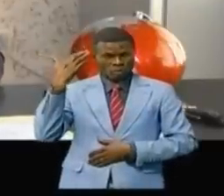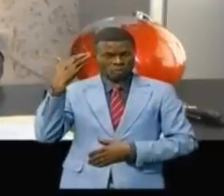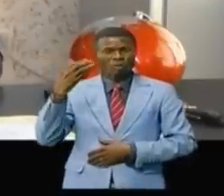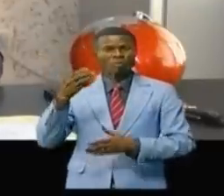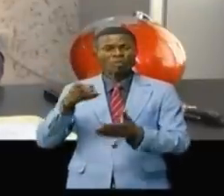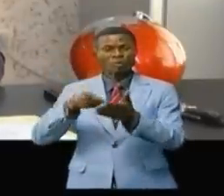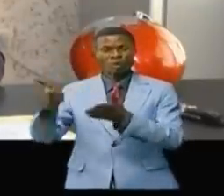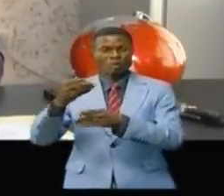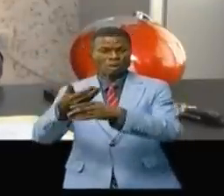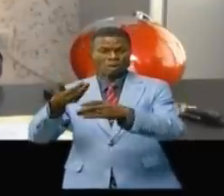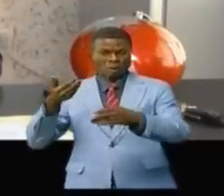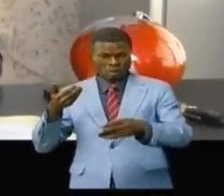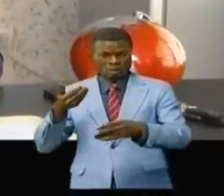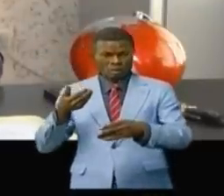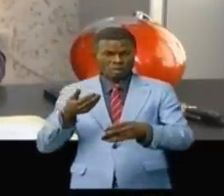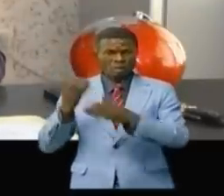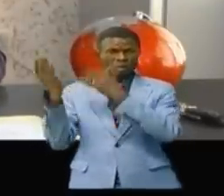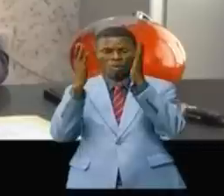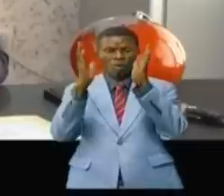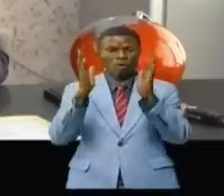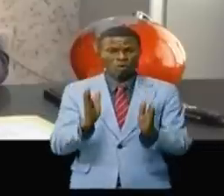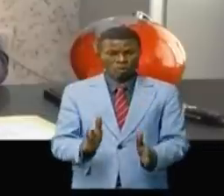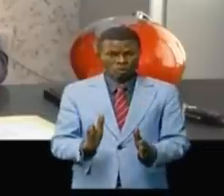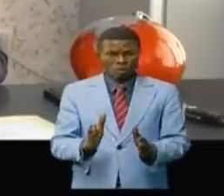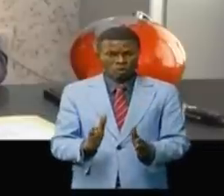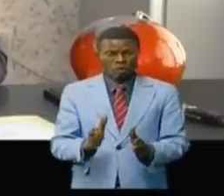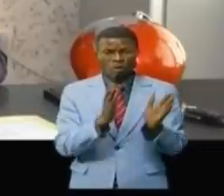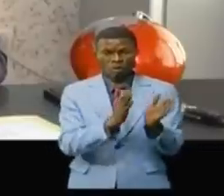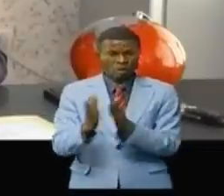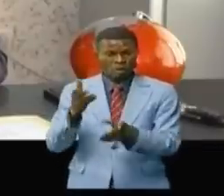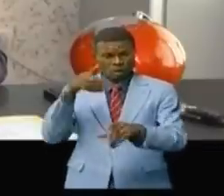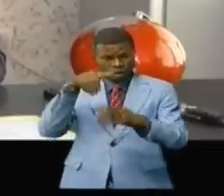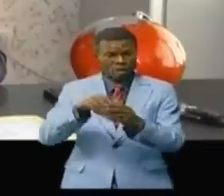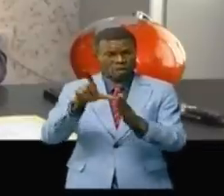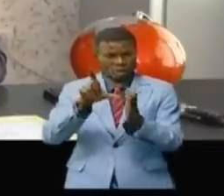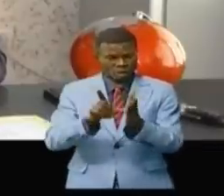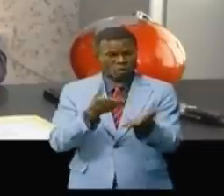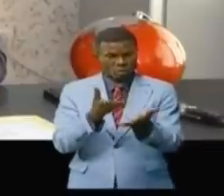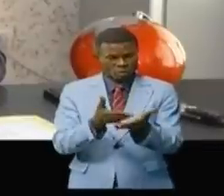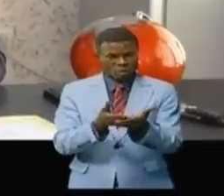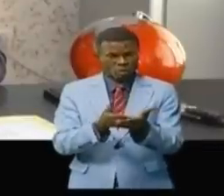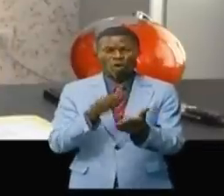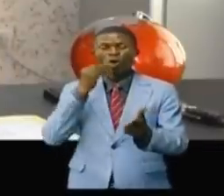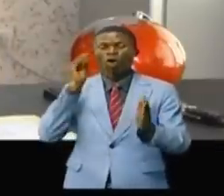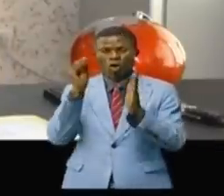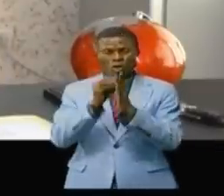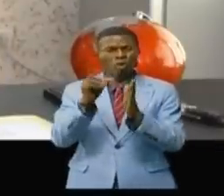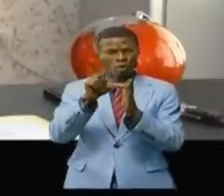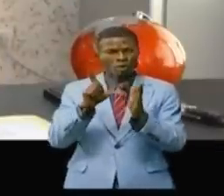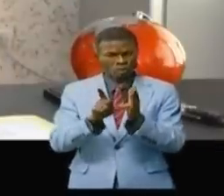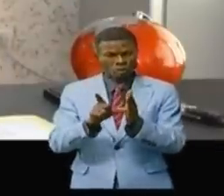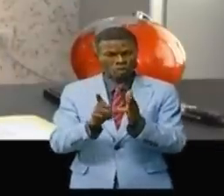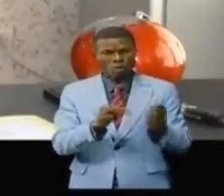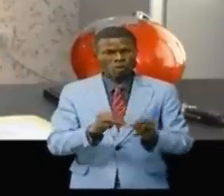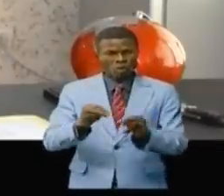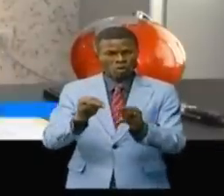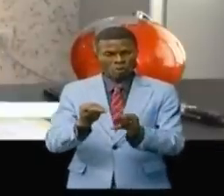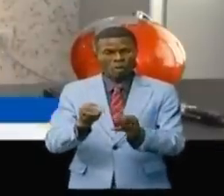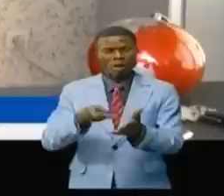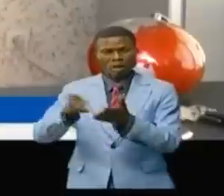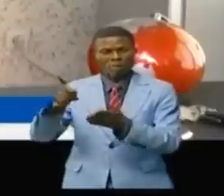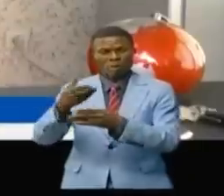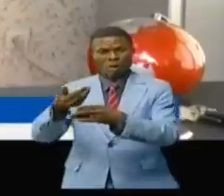prépaiement effectué par un opérateur, qu'il est prévu dans ce code de douane, c'est une ordonnance loi, des mécanismes de